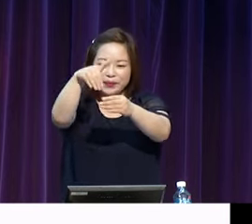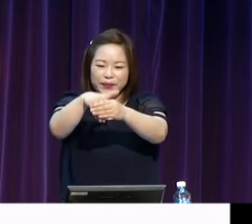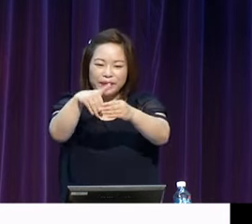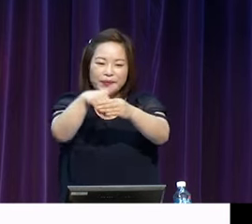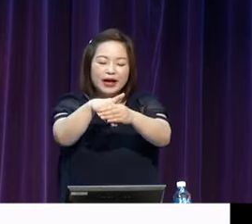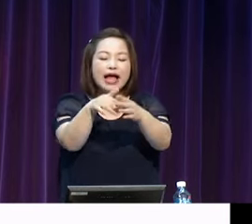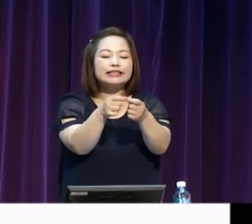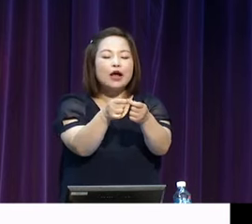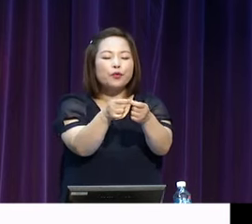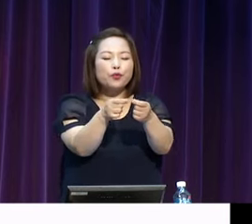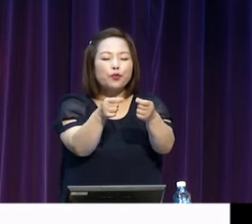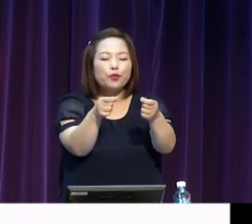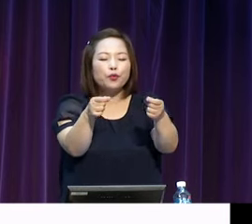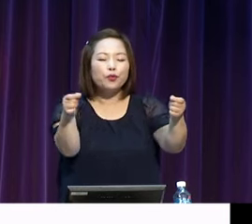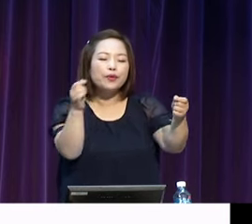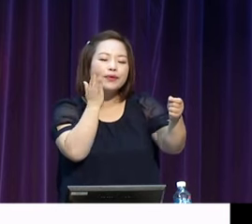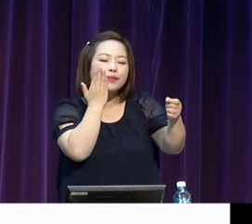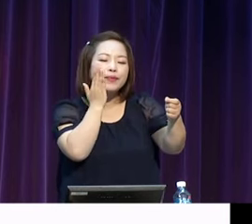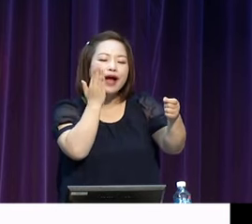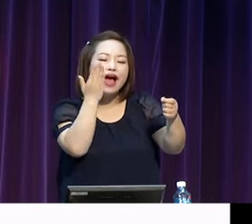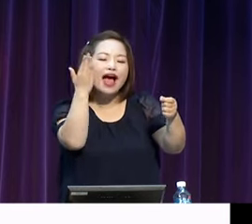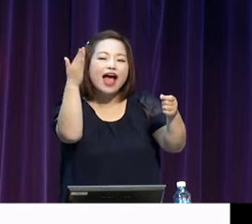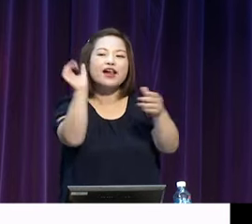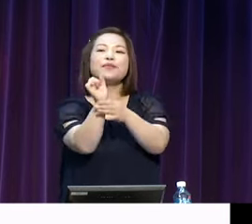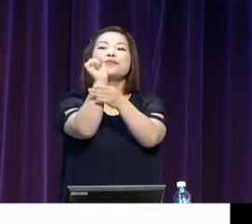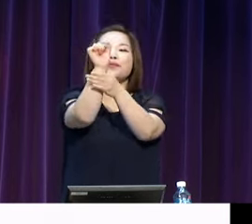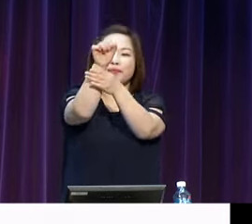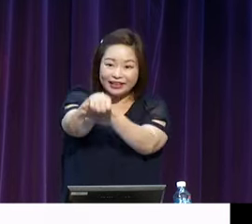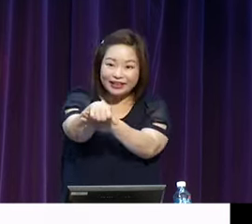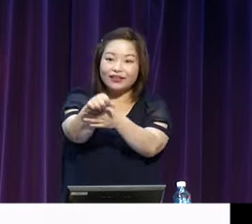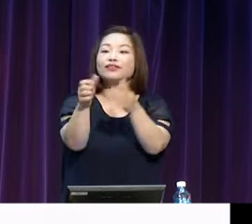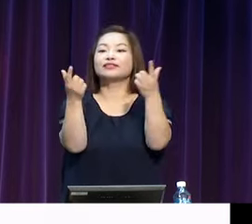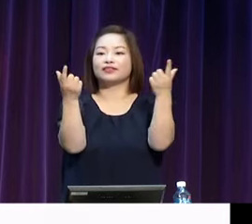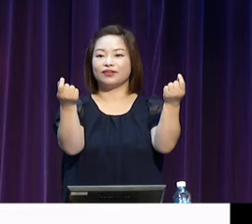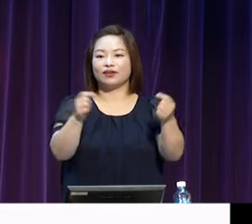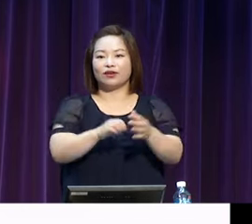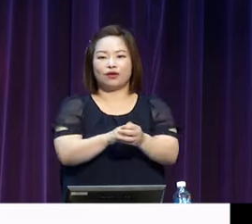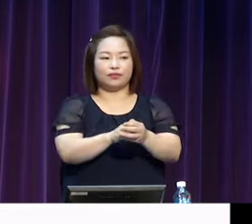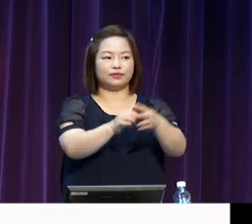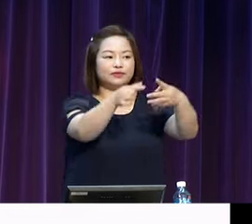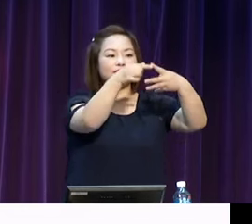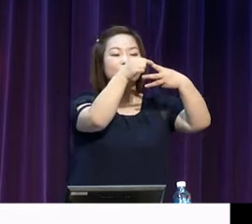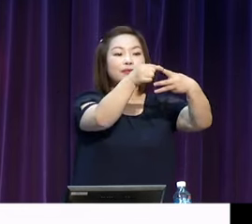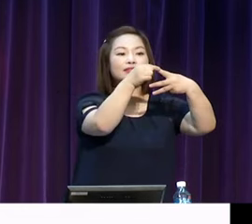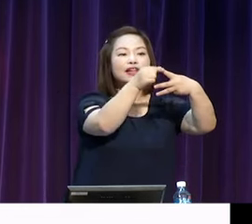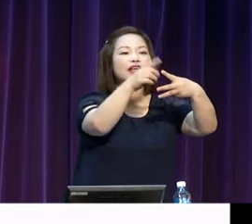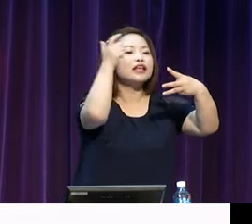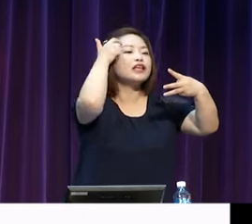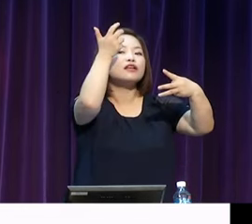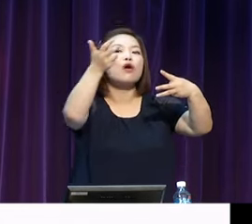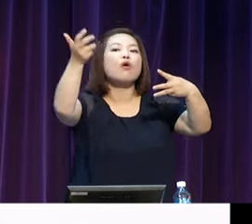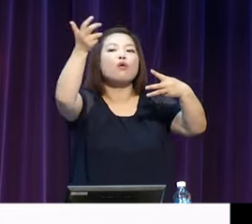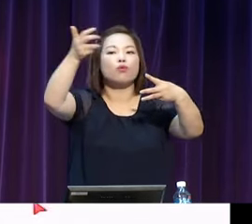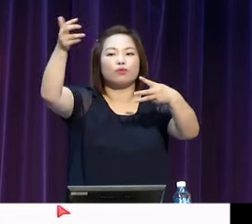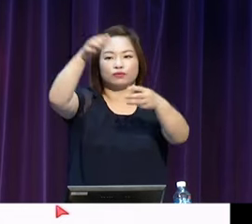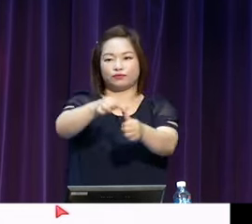것처럼 과정으로 설명을 했는데 첫 번째는 영혼 구원을 말씀하고